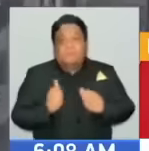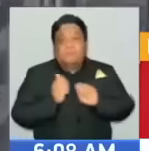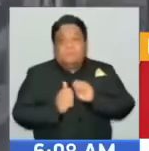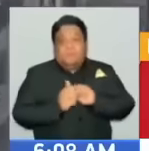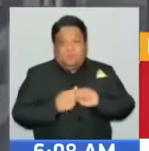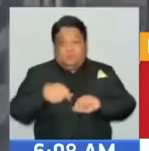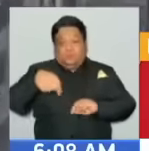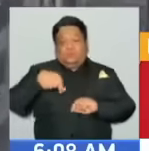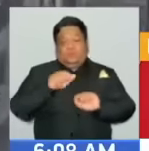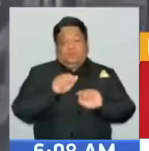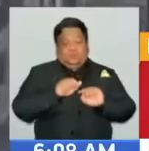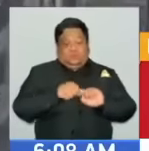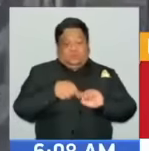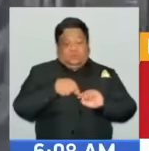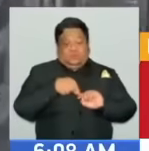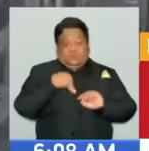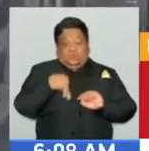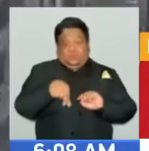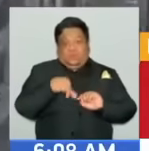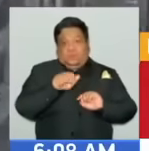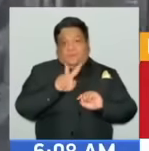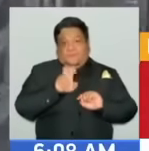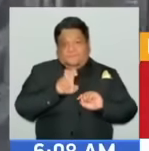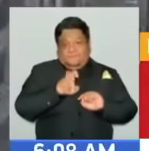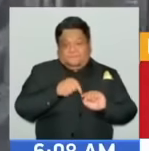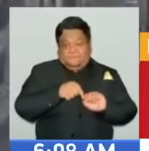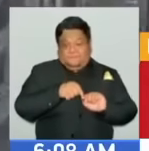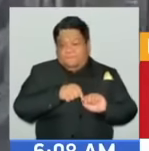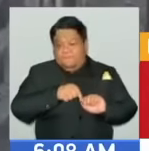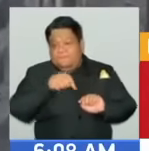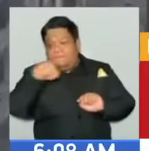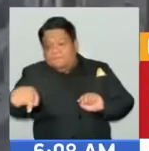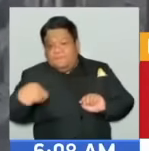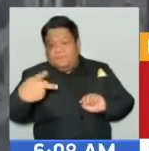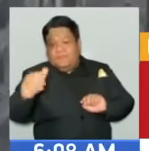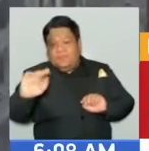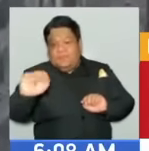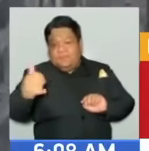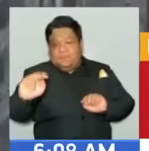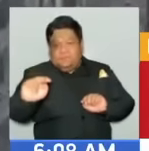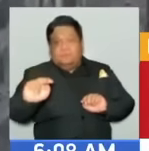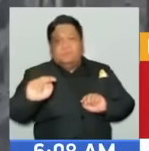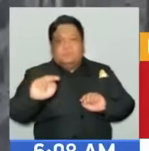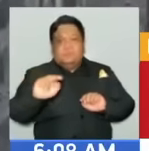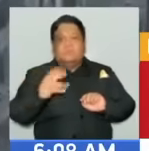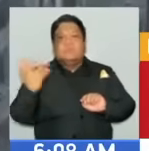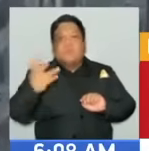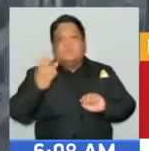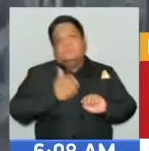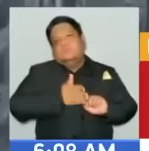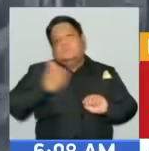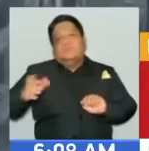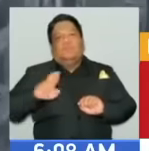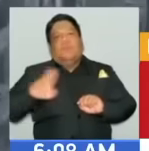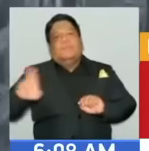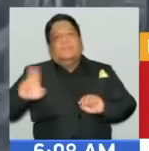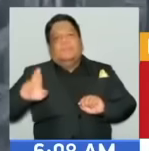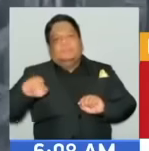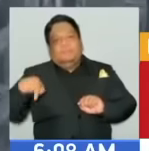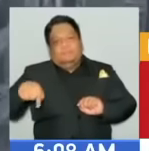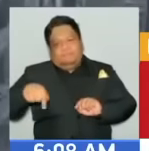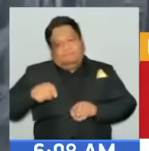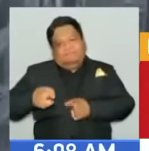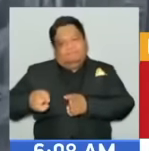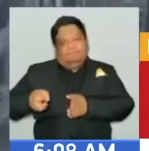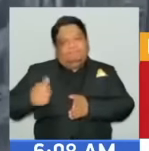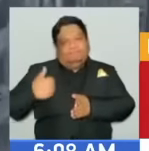ng flyover yan, dire-diretso na po yan. Okay. Nasa curb side po ang babaan. Alright. Sir, ano lang